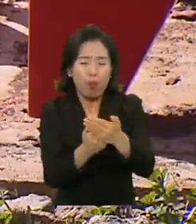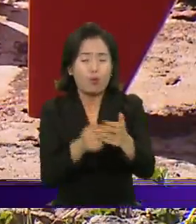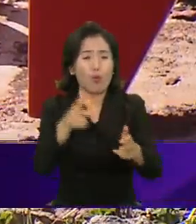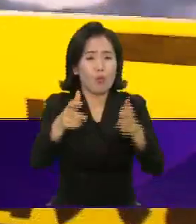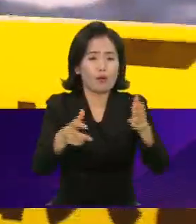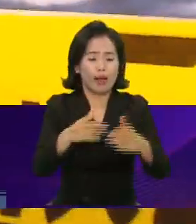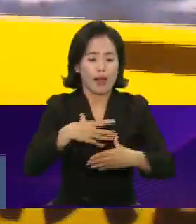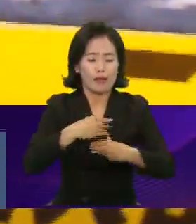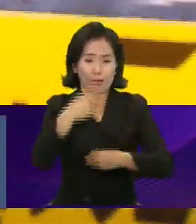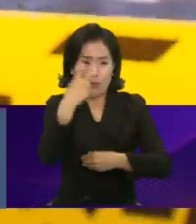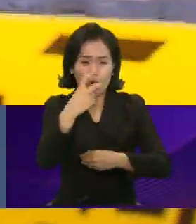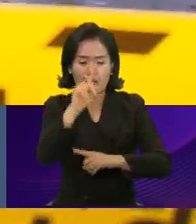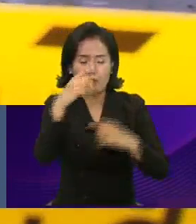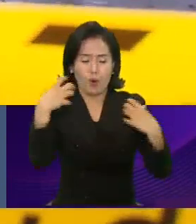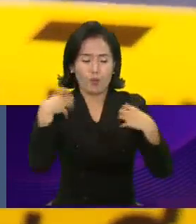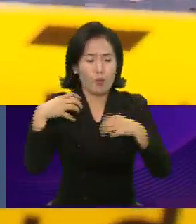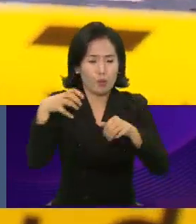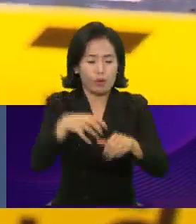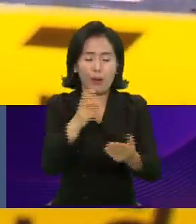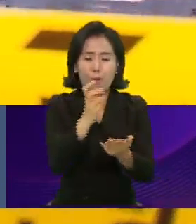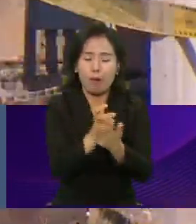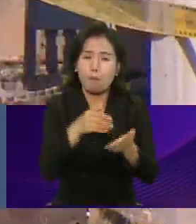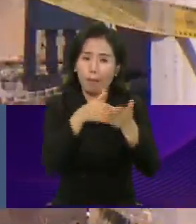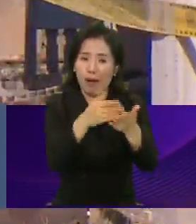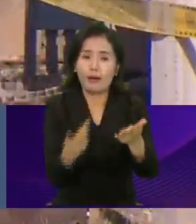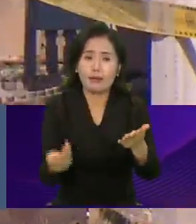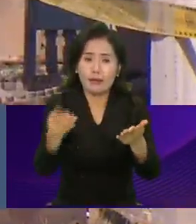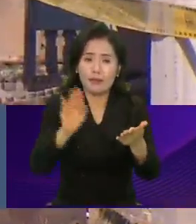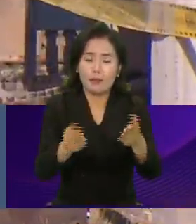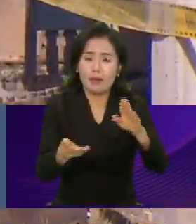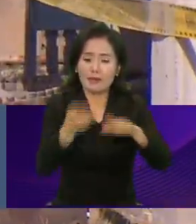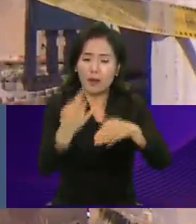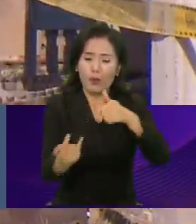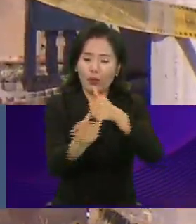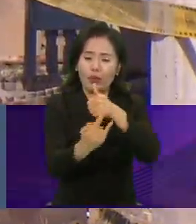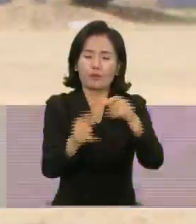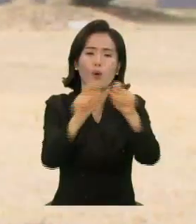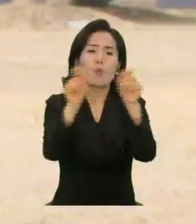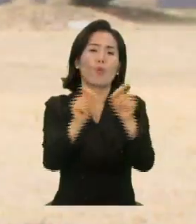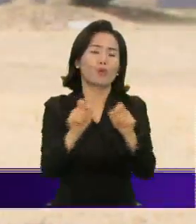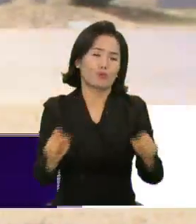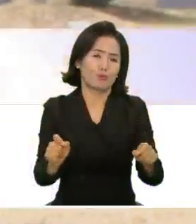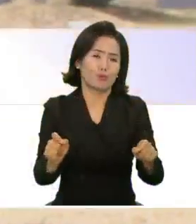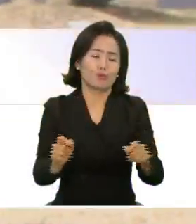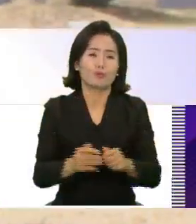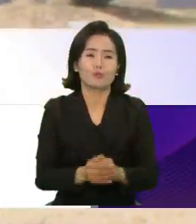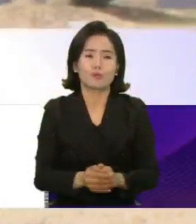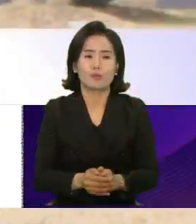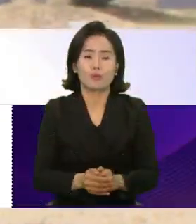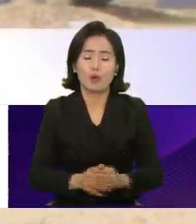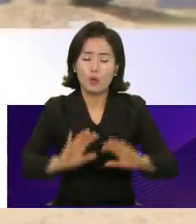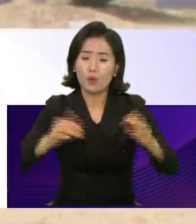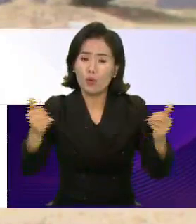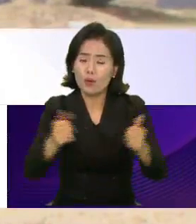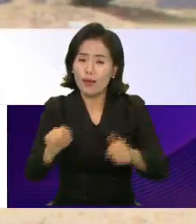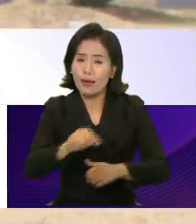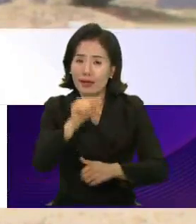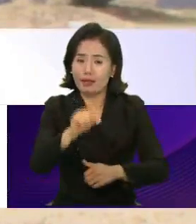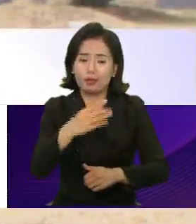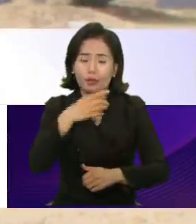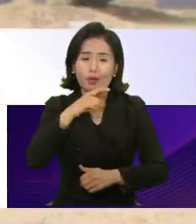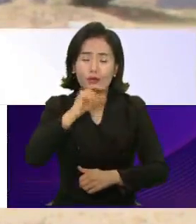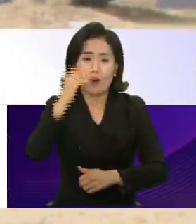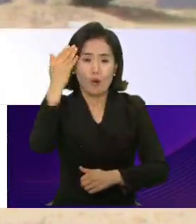안전관리와 정부 규제를 강화하는 법안이 발의됐지만 상임위 문턱에 막혔습니다. 국회에서는 이런 그 여수